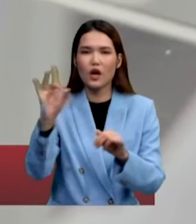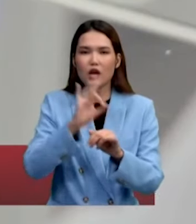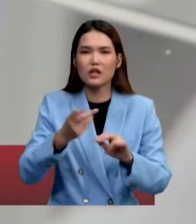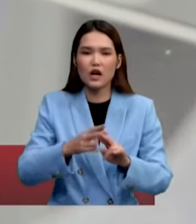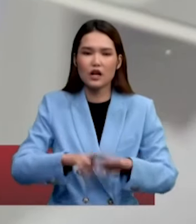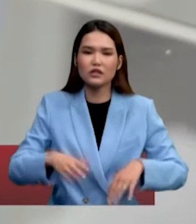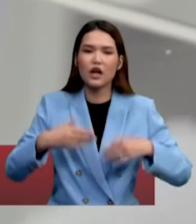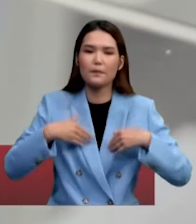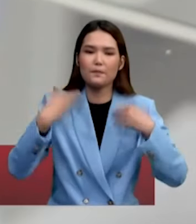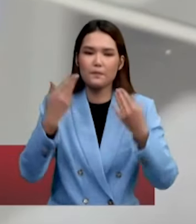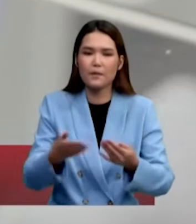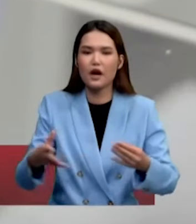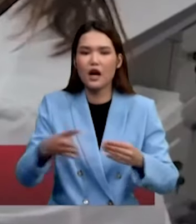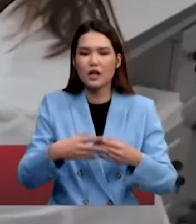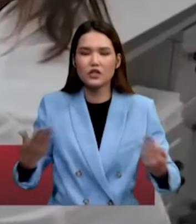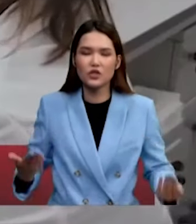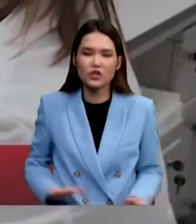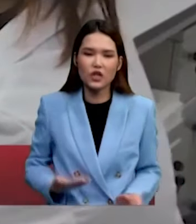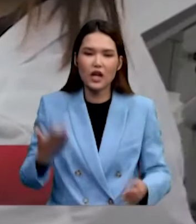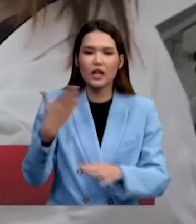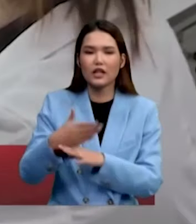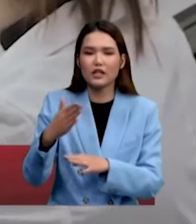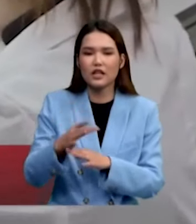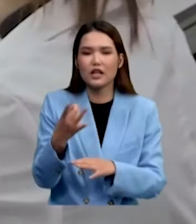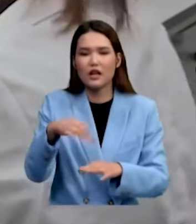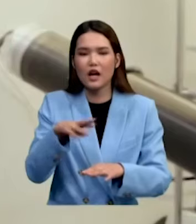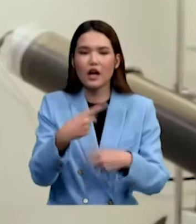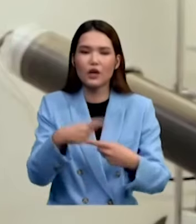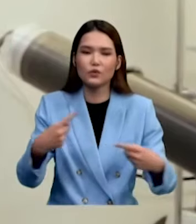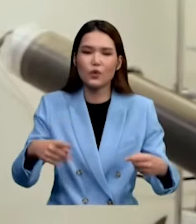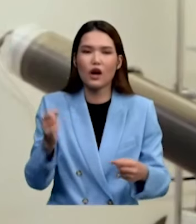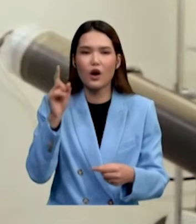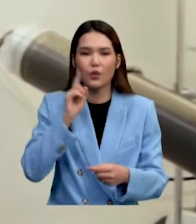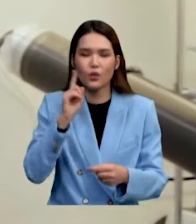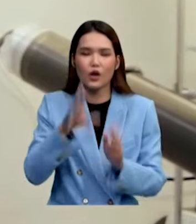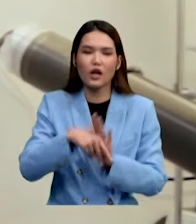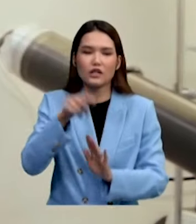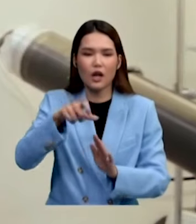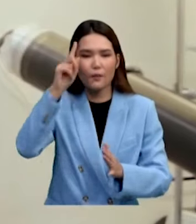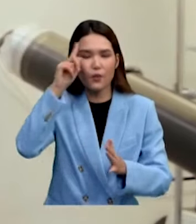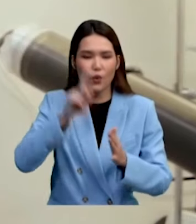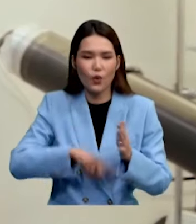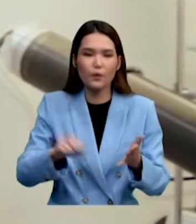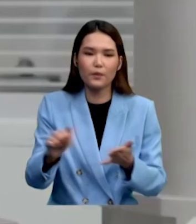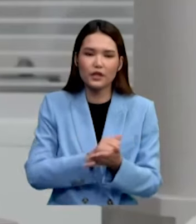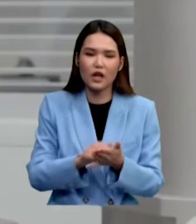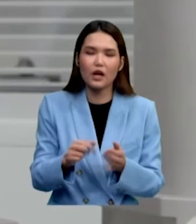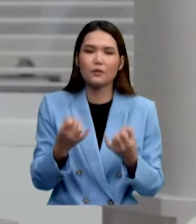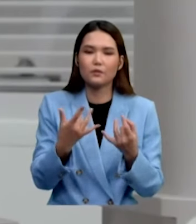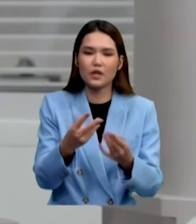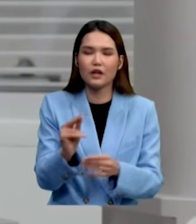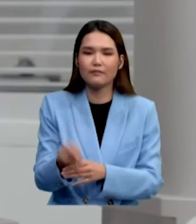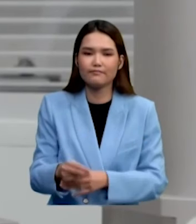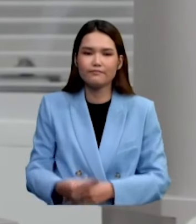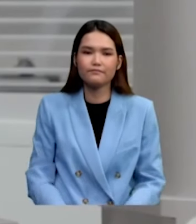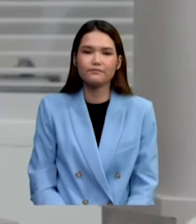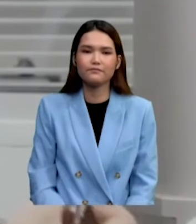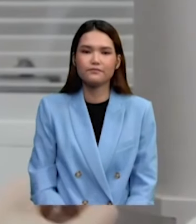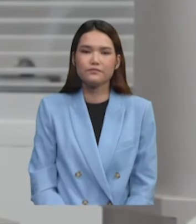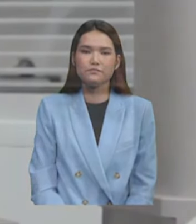ученым, предоставление жилья через ипотеку и ряд других. Но пока депутаты уверены в одном – документ требует доработок.